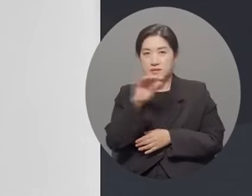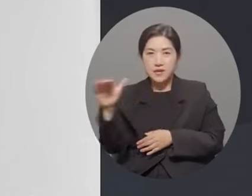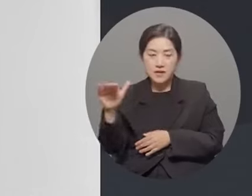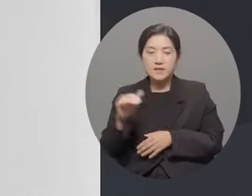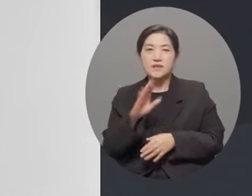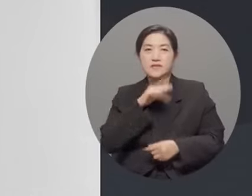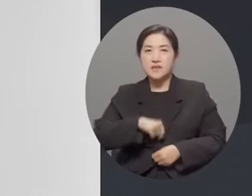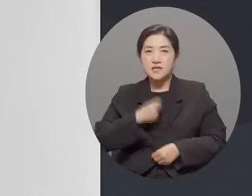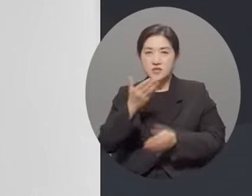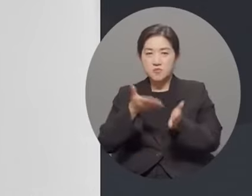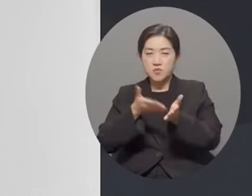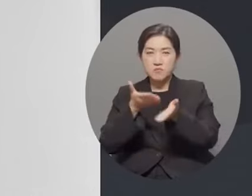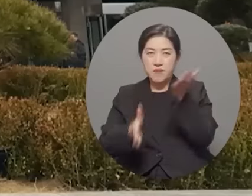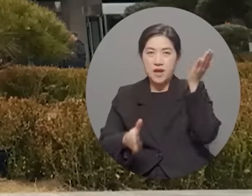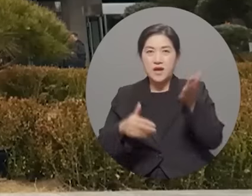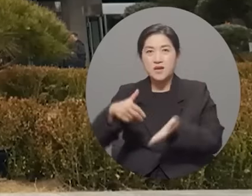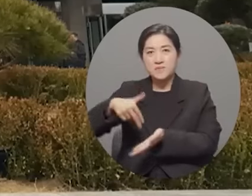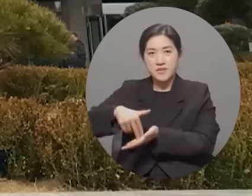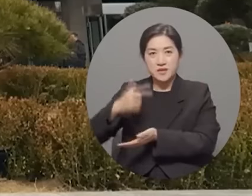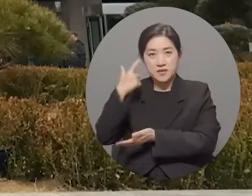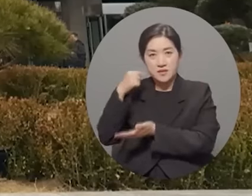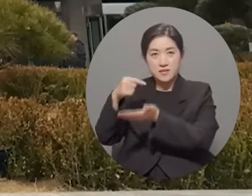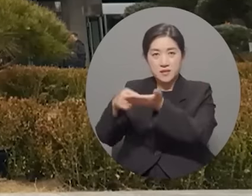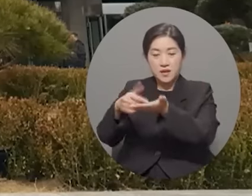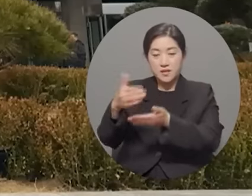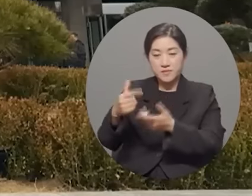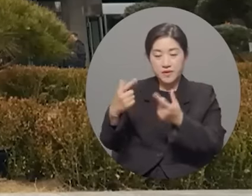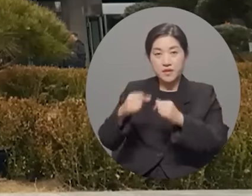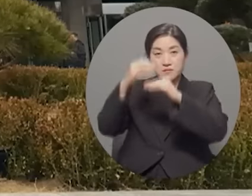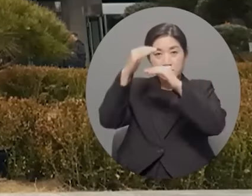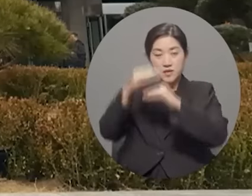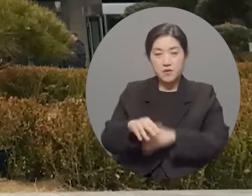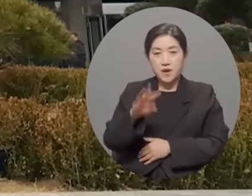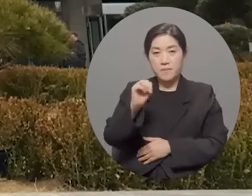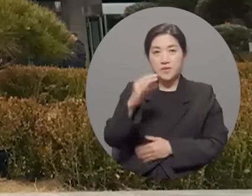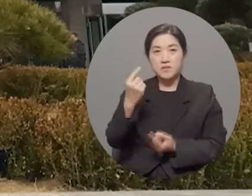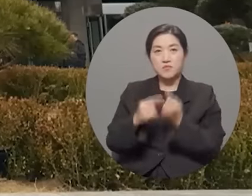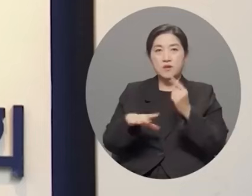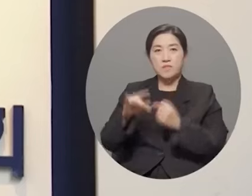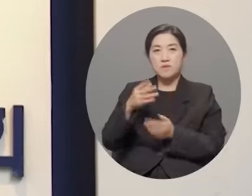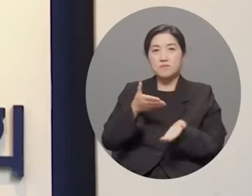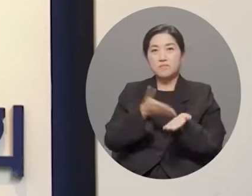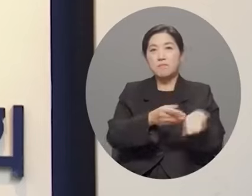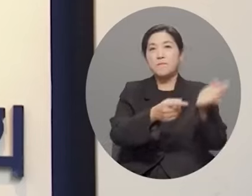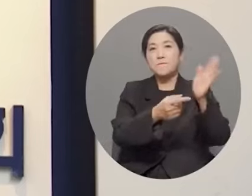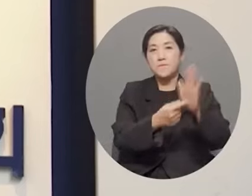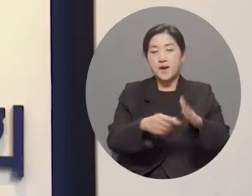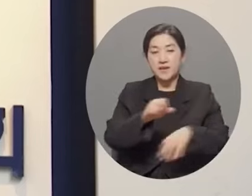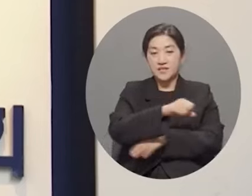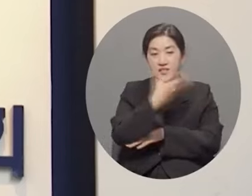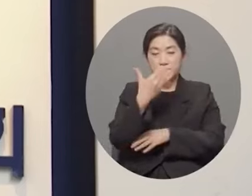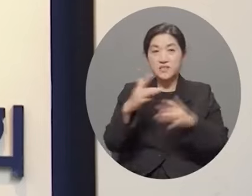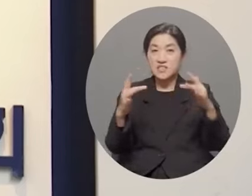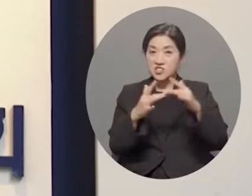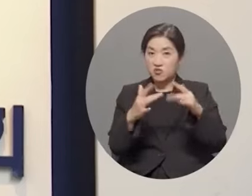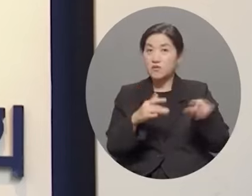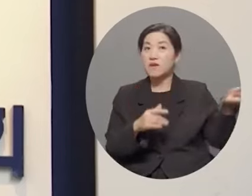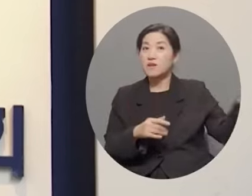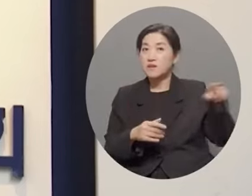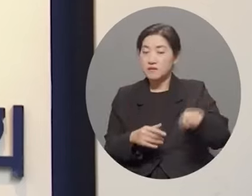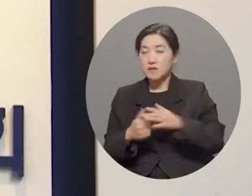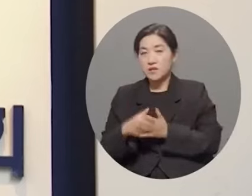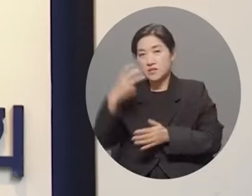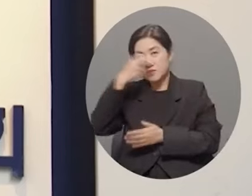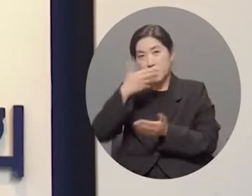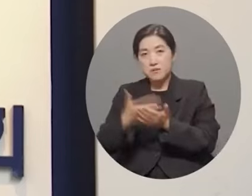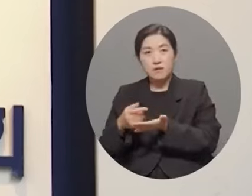위반했다는 이유였습니다 하지만 같은 사안을 MBC 다 먼저 보도한 일간지나 인터넷 매체 등에 대해서는 심의